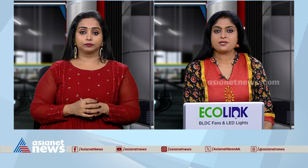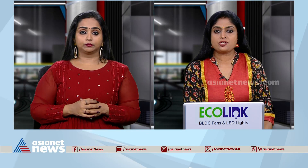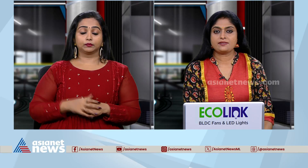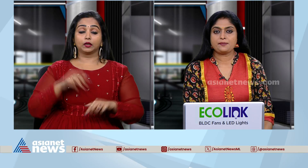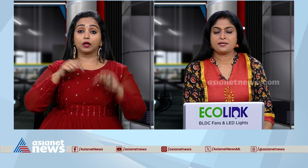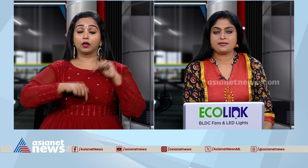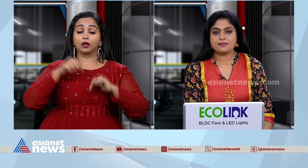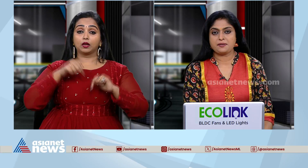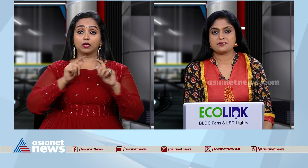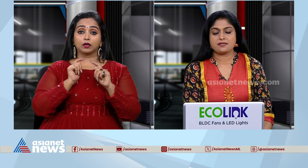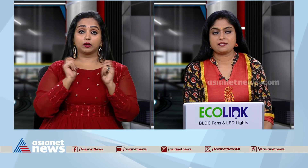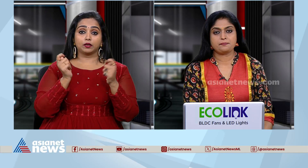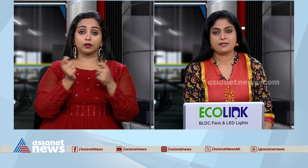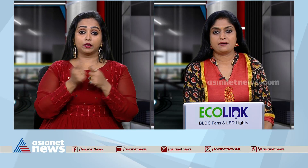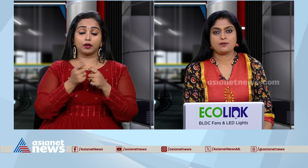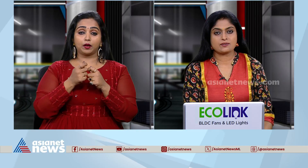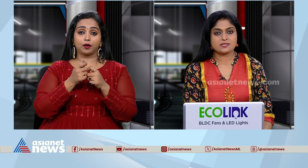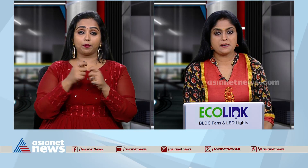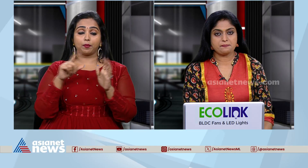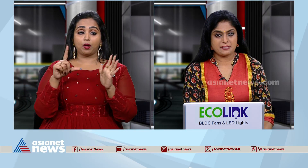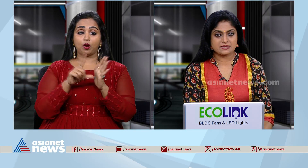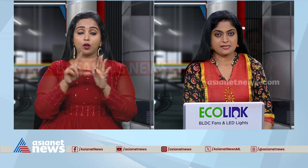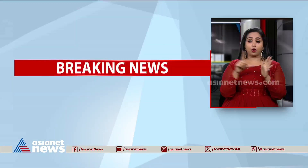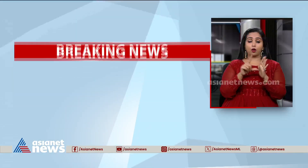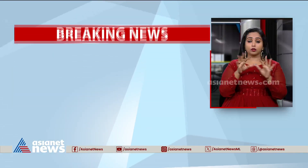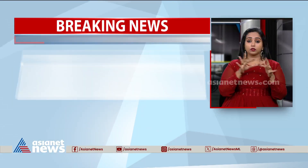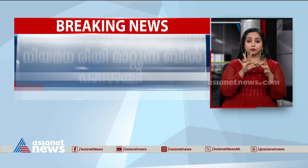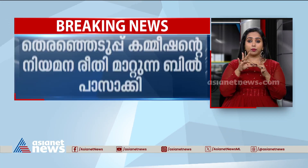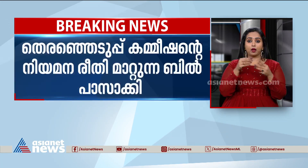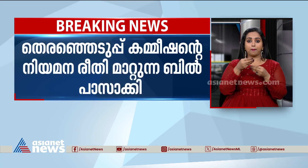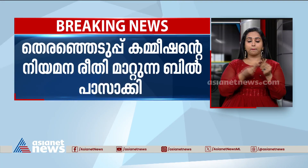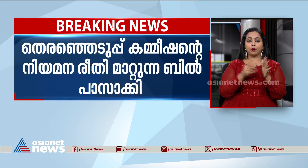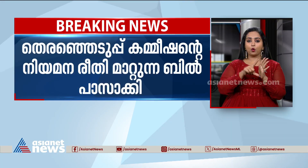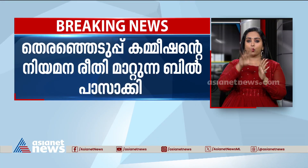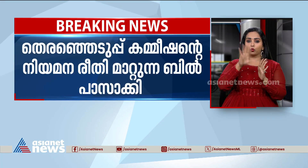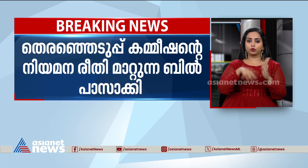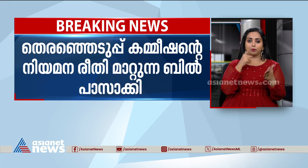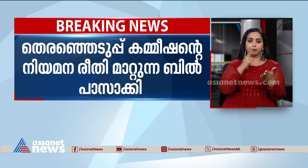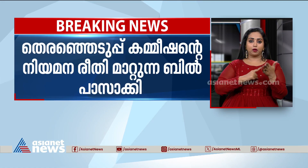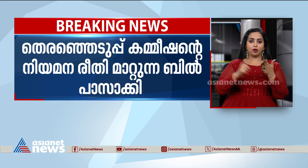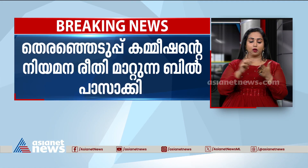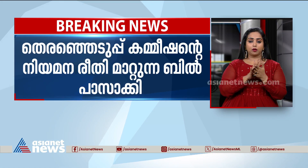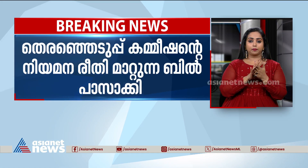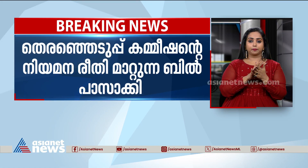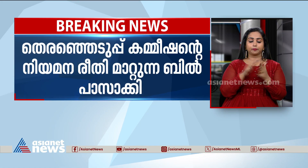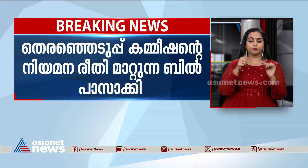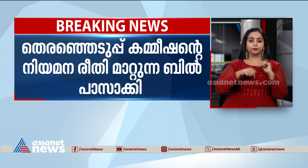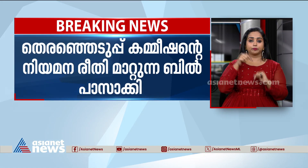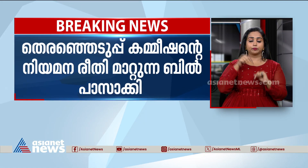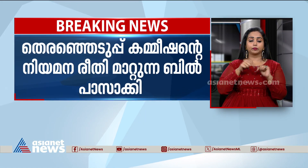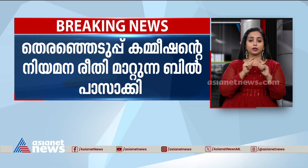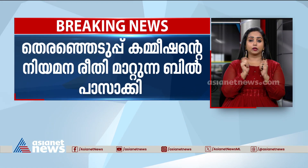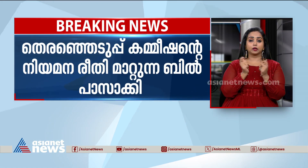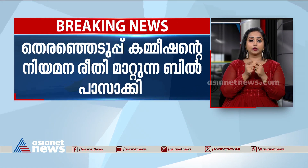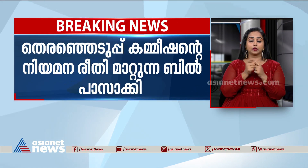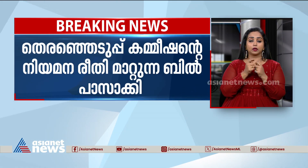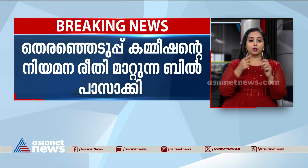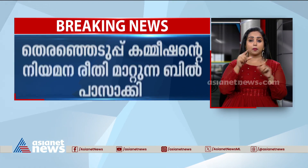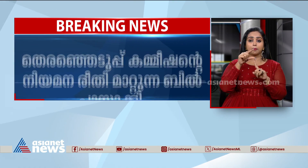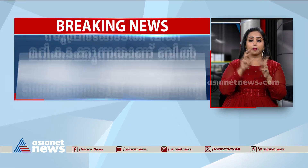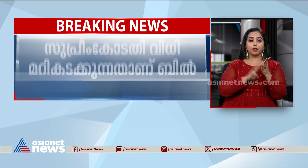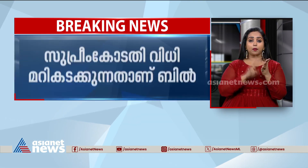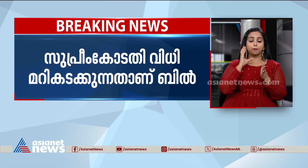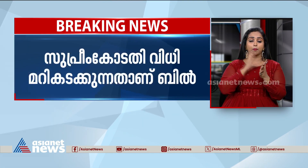തെരഞ്ഞെടുപ്പ് കമ്മീഷന്റെ നിയമന രീതി മാറ്റാനുള്ള ബിൽ ലോക്സഭ പാസാക്കി. തെരഞ്ഞെടുപ്പ് കമ്മീഷണർമാരെ ഇനി പ്രധാനമന്ത്രിയും നിയമമന്ത്രിയും പ്രതിപക്ഷ നേതാവും